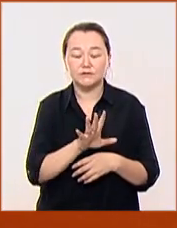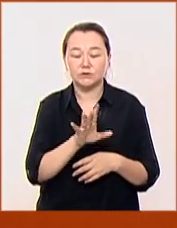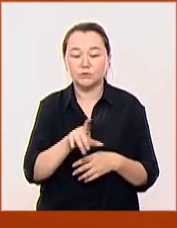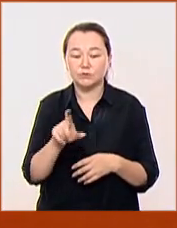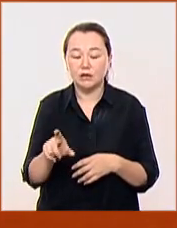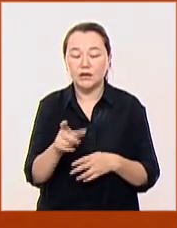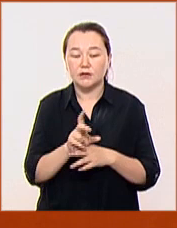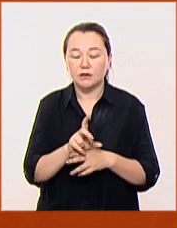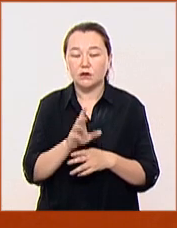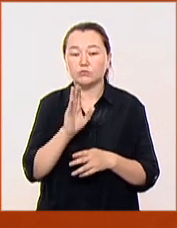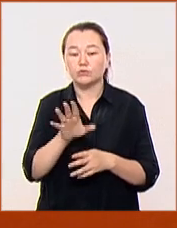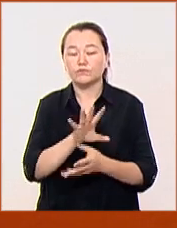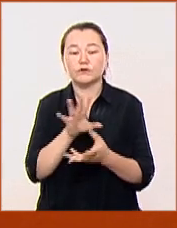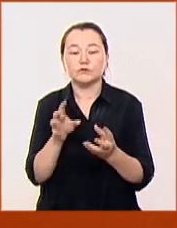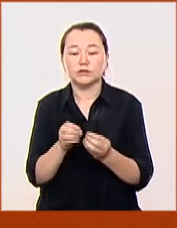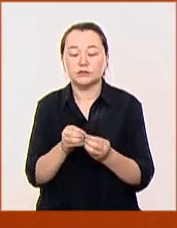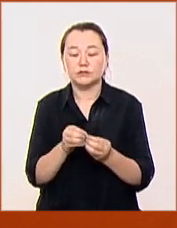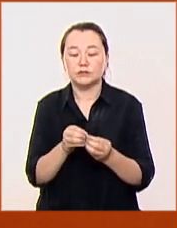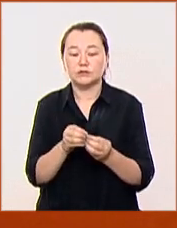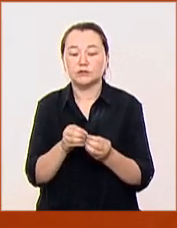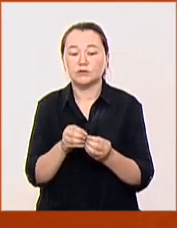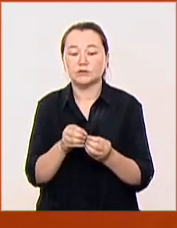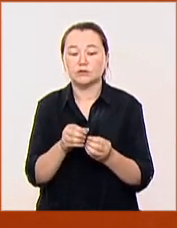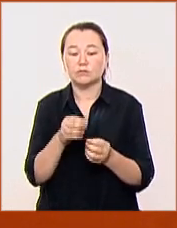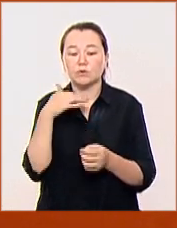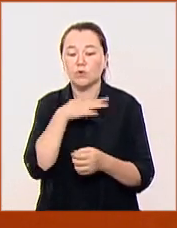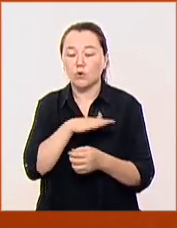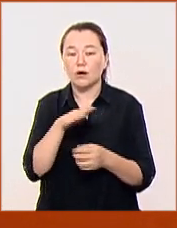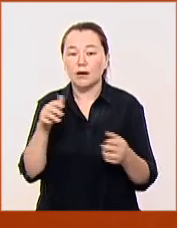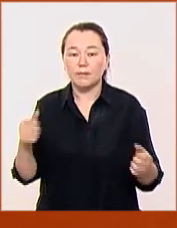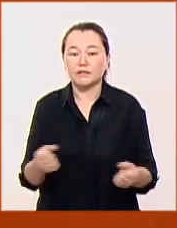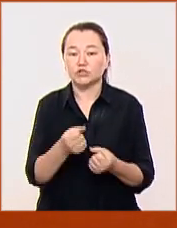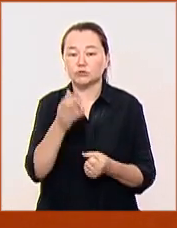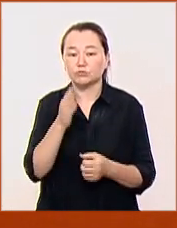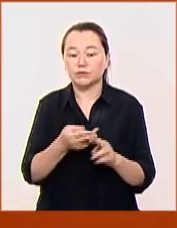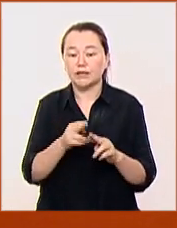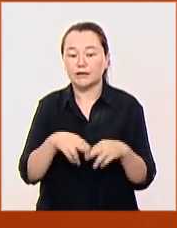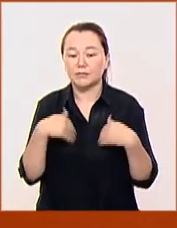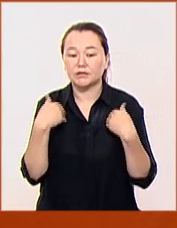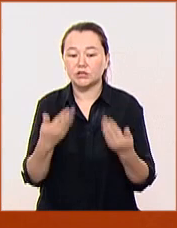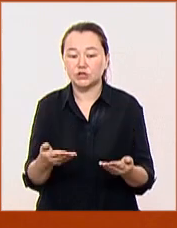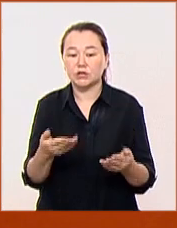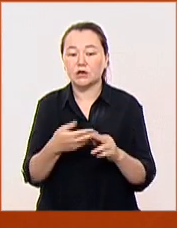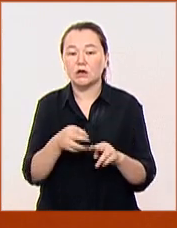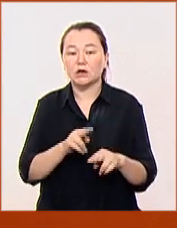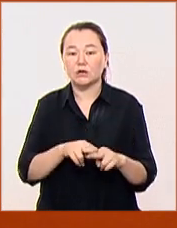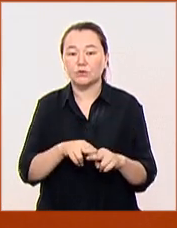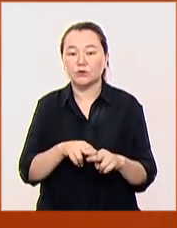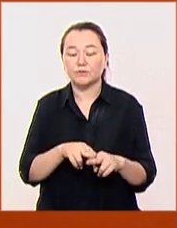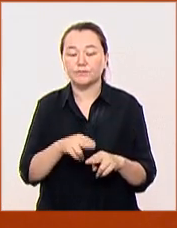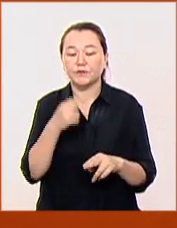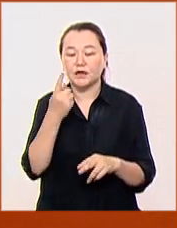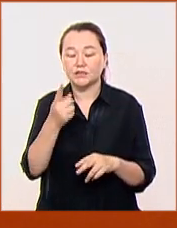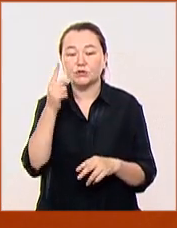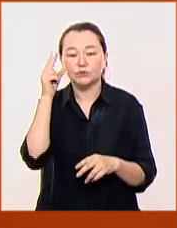это повлечет за собой, многие поддержат вот это предложение, которое вот